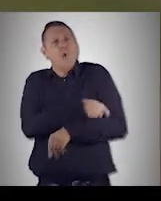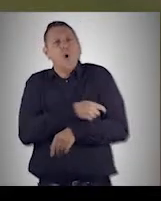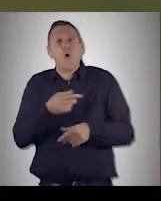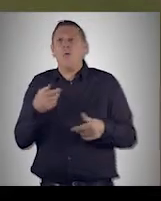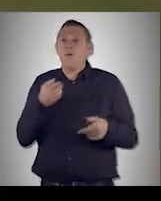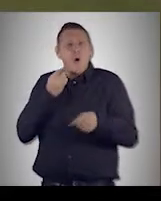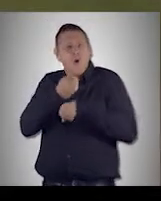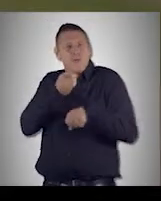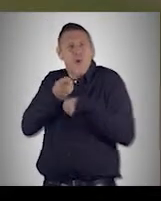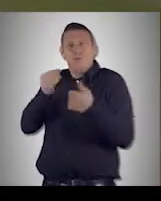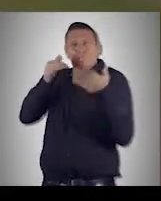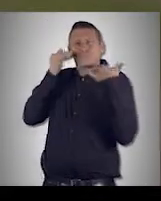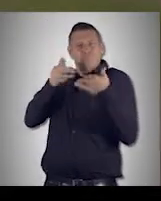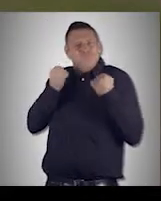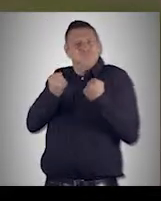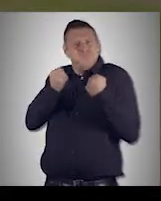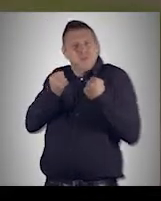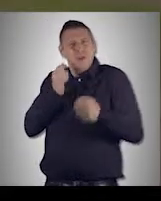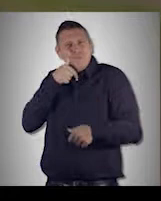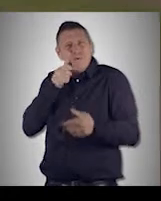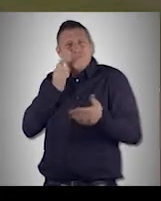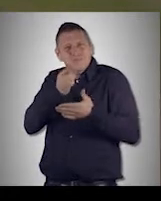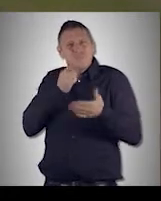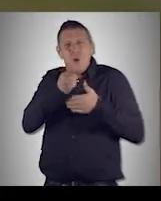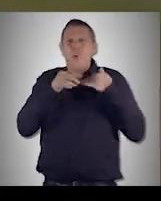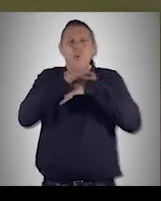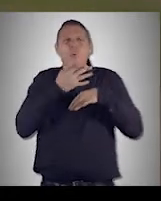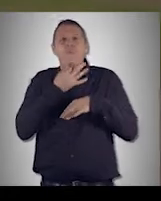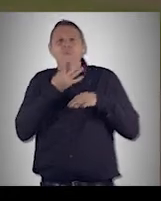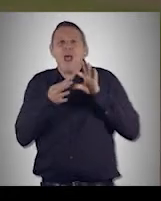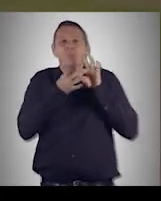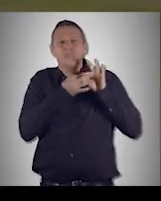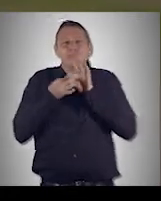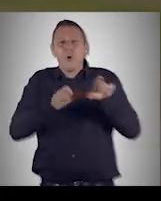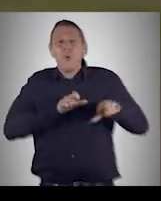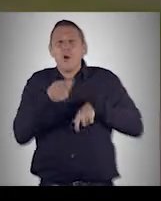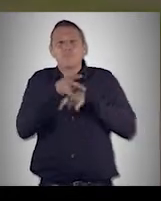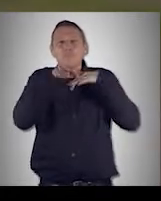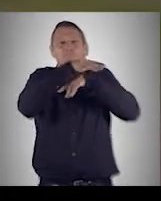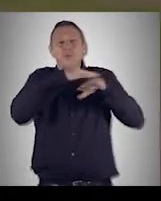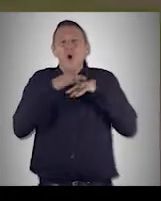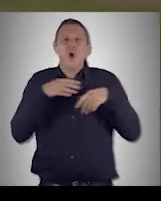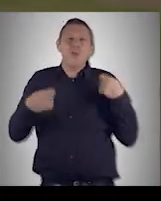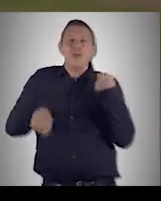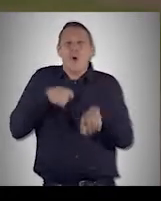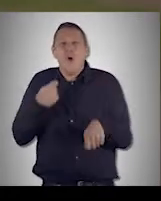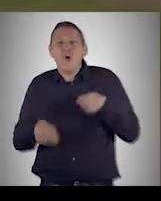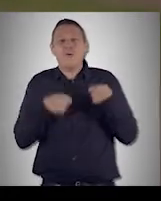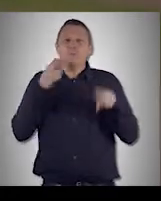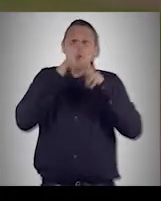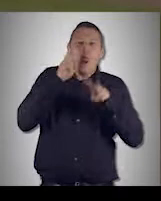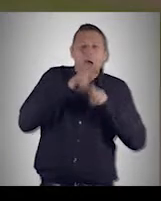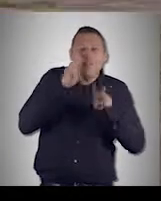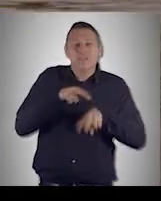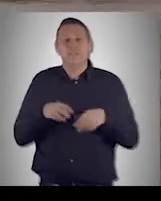de l'endurance, de la persévérance, des moments de convivialité avec ses camarades, de détente,